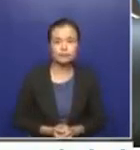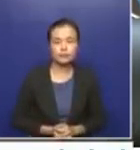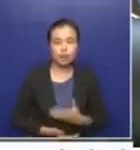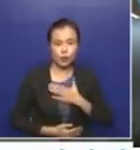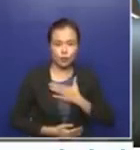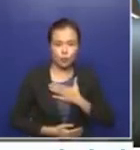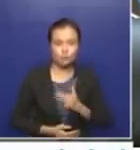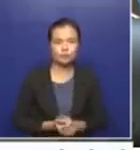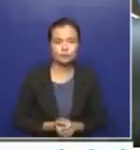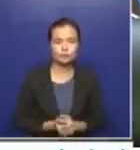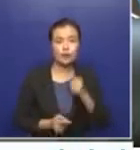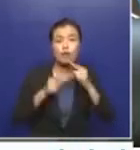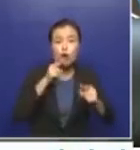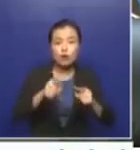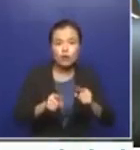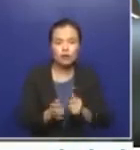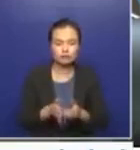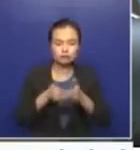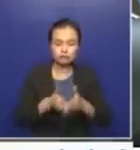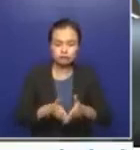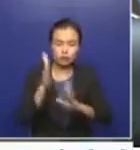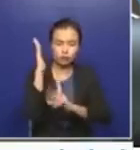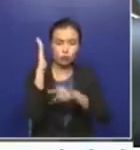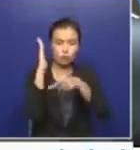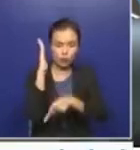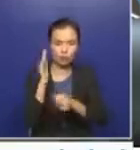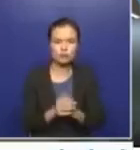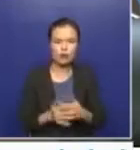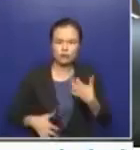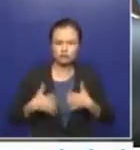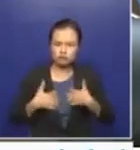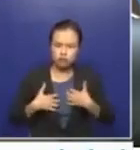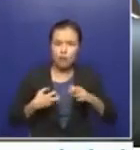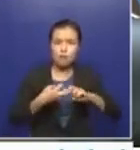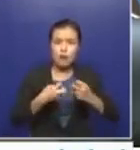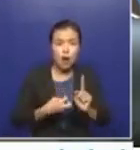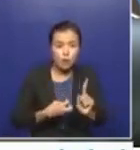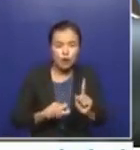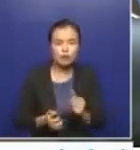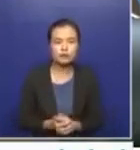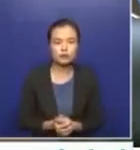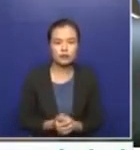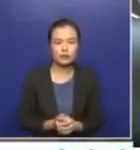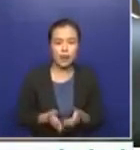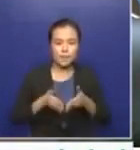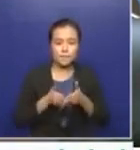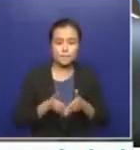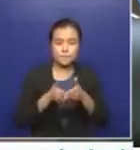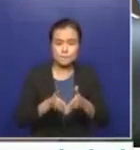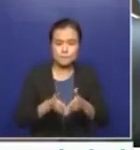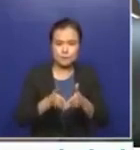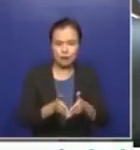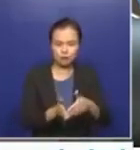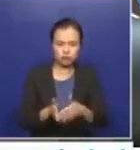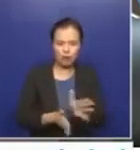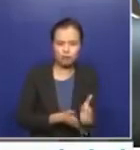ได้รับเรื่องร้องเรียนชาวประมงพื้นบ้านจังหวัดชุมพรว่าได้รับความเดือดร้อนจากการเข้าไปทำประมงใกล้เกาะไม่